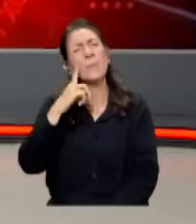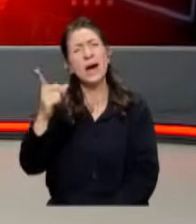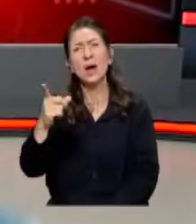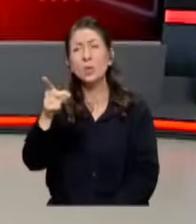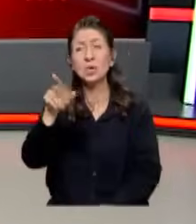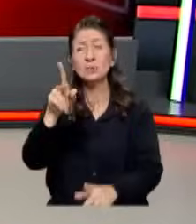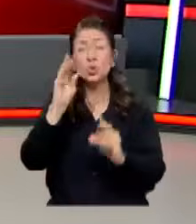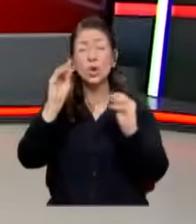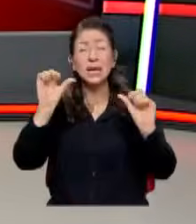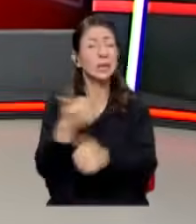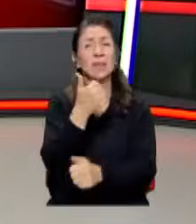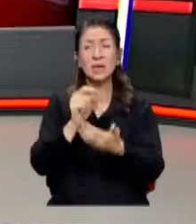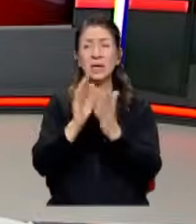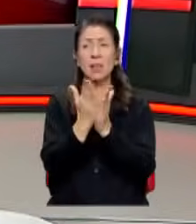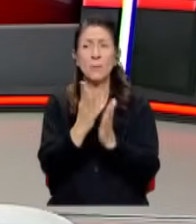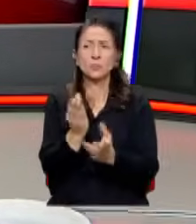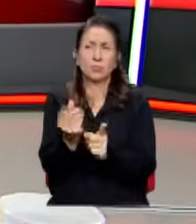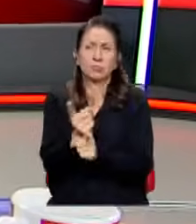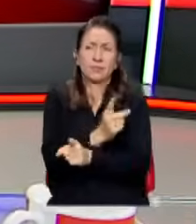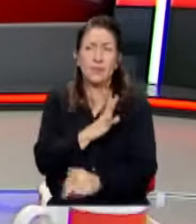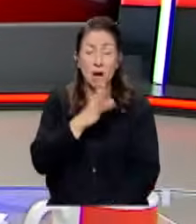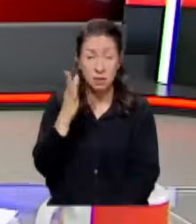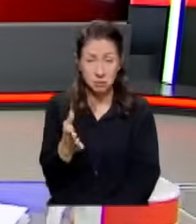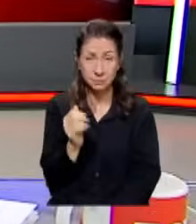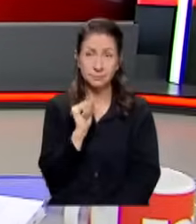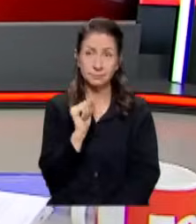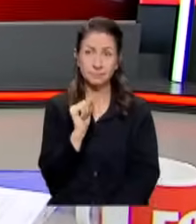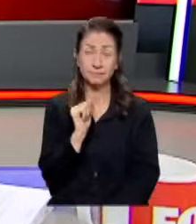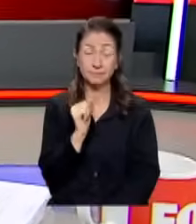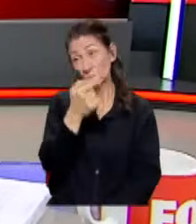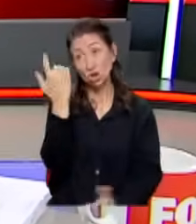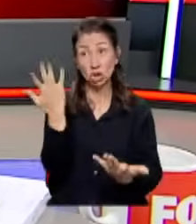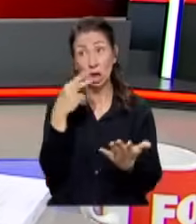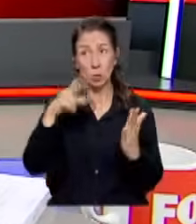Bunun gibi pek çok kıymetli çalışma da var. İnşallah okurlar.